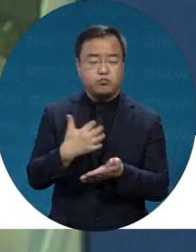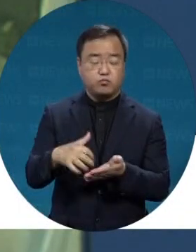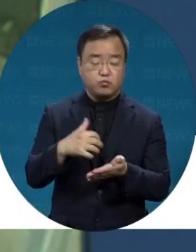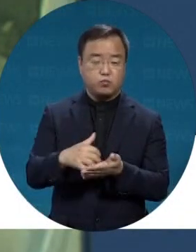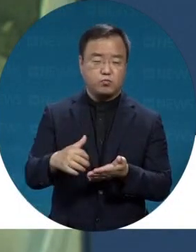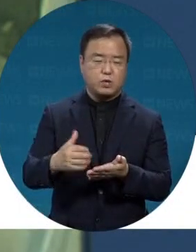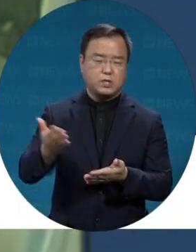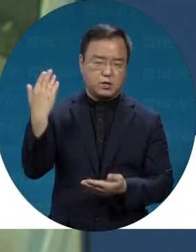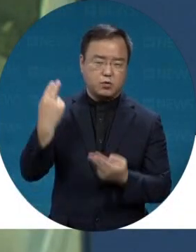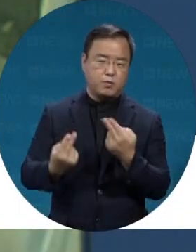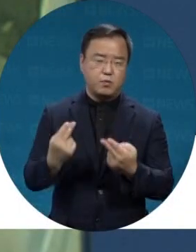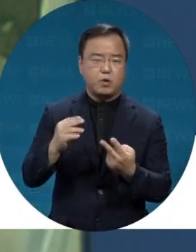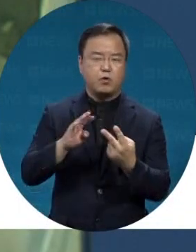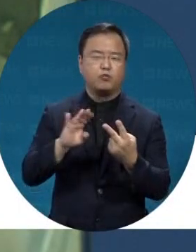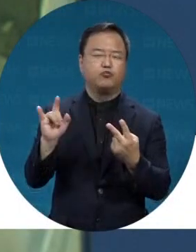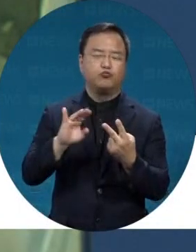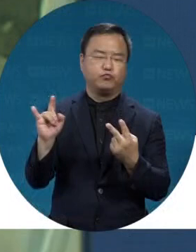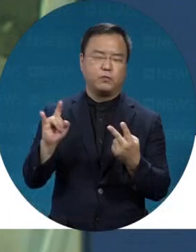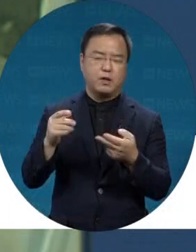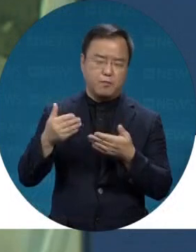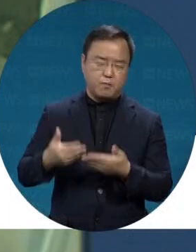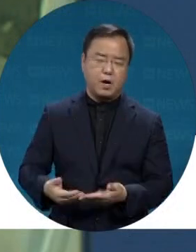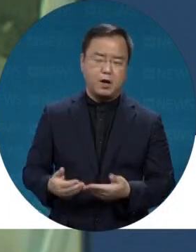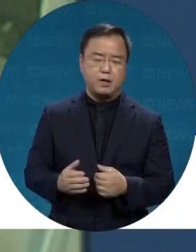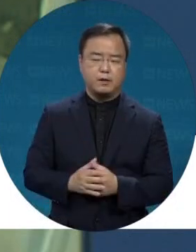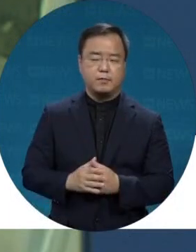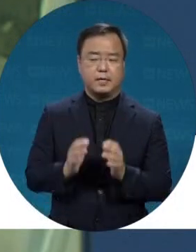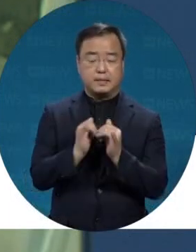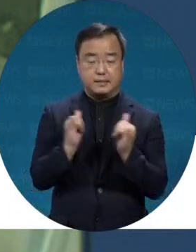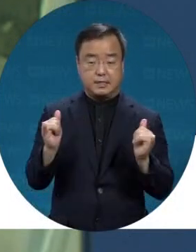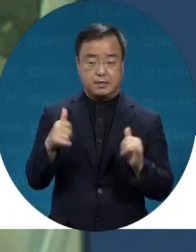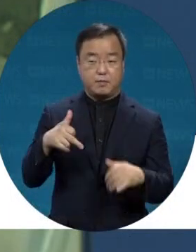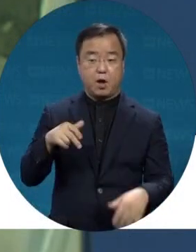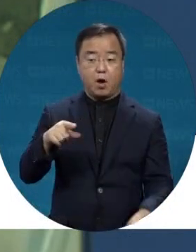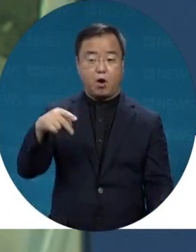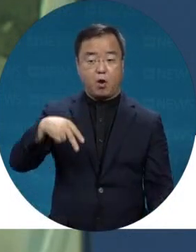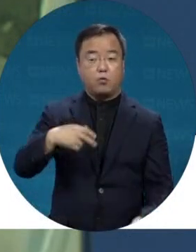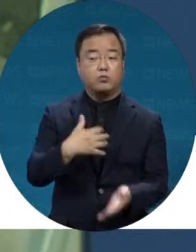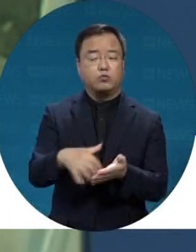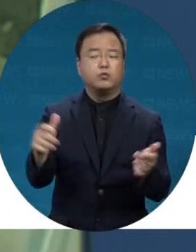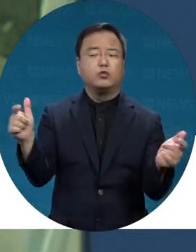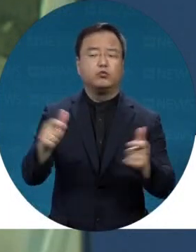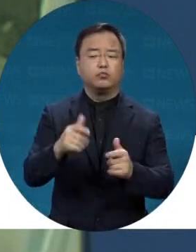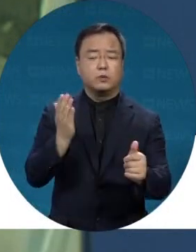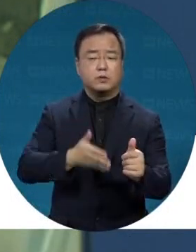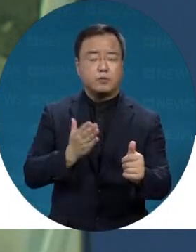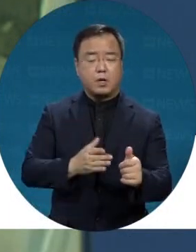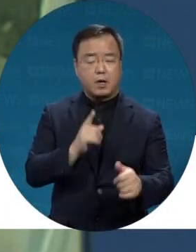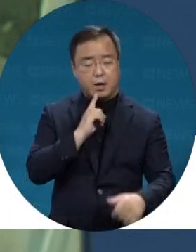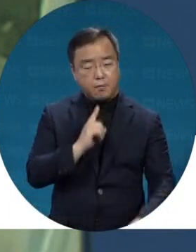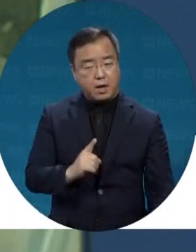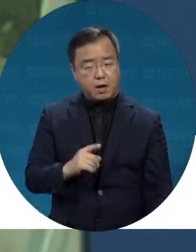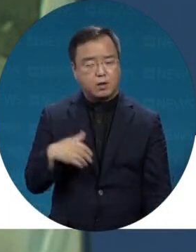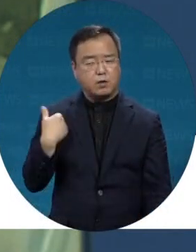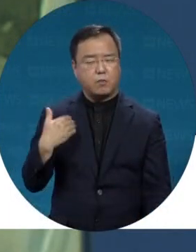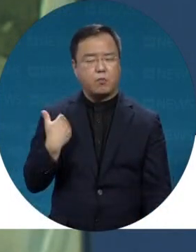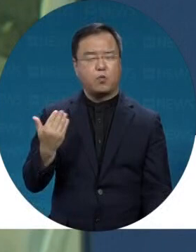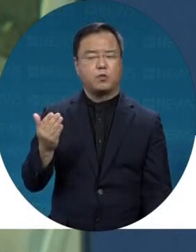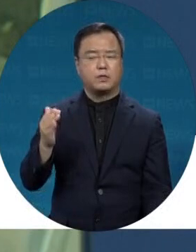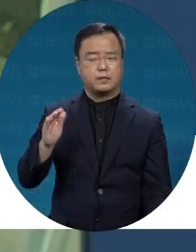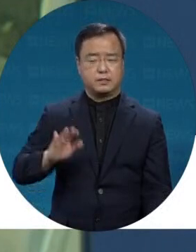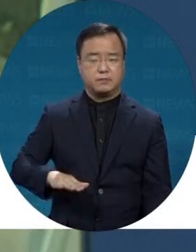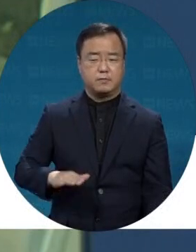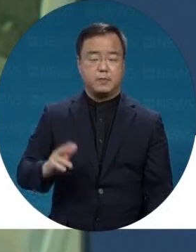가까이 이제 늘어난 셈입니다 이제 사람들은 뭐 커스를 줄이면 되지 않냐 이렇게 또 생각을 하실 수도 있는데요